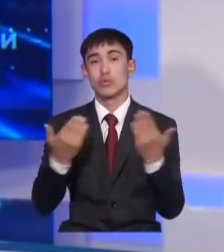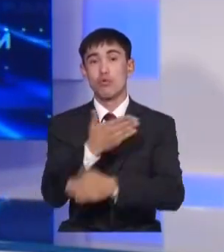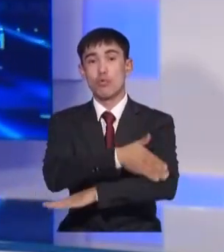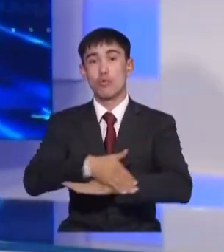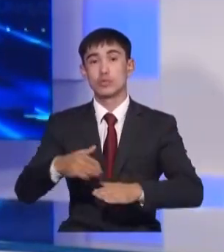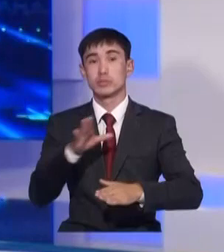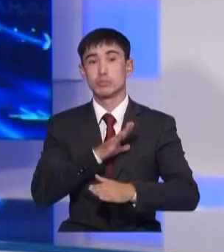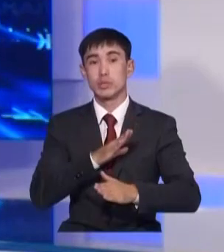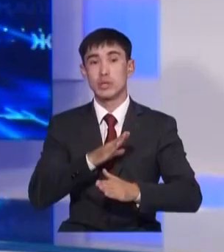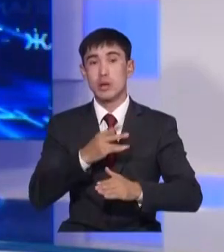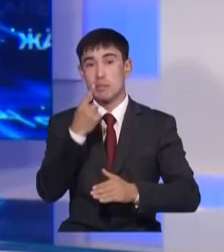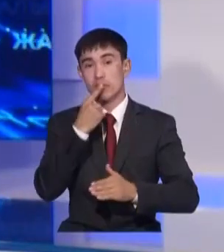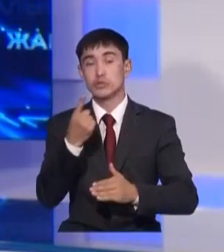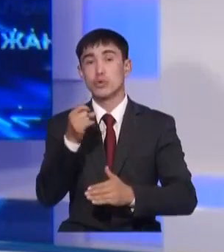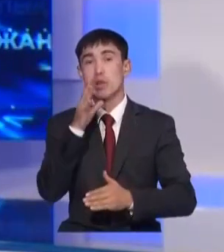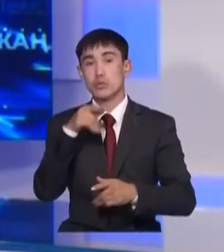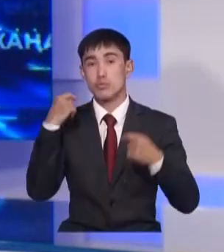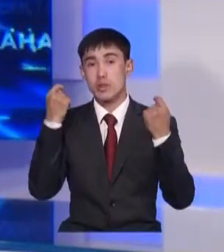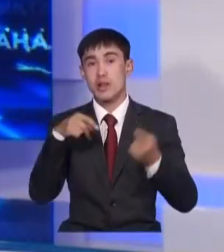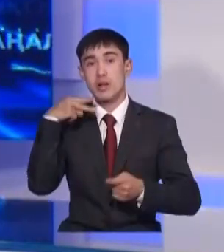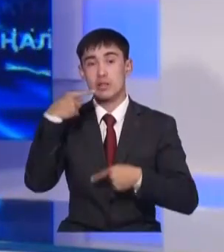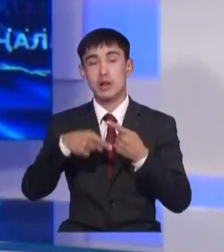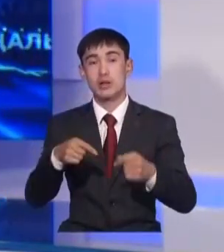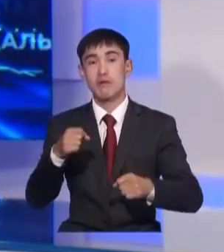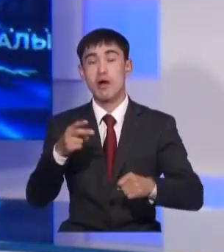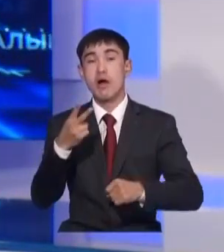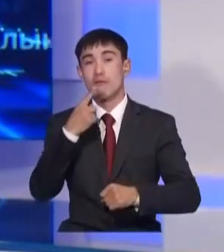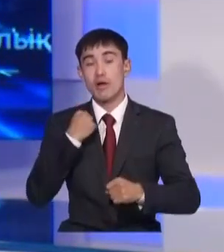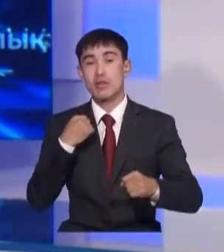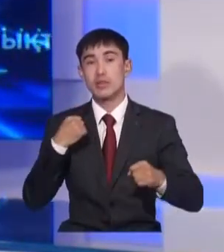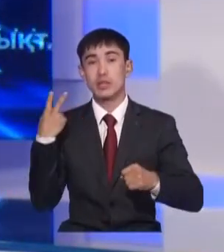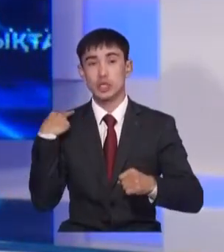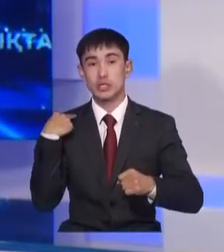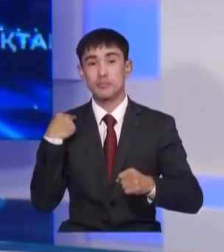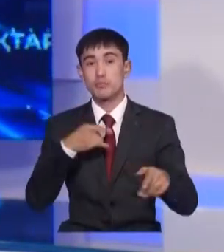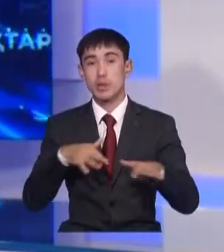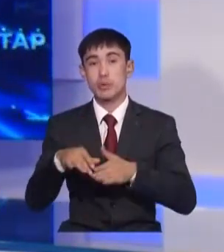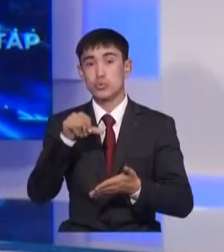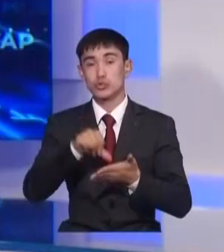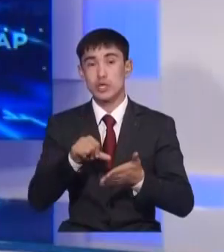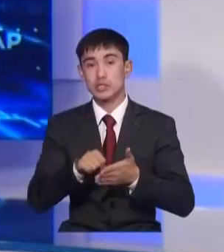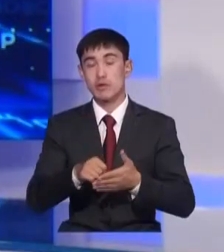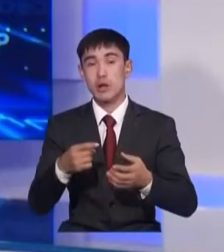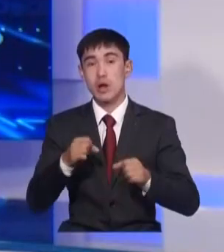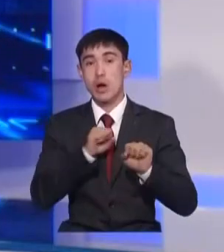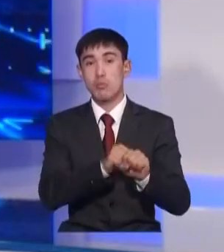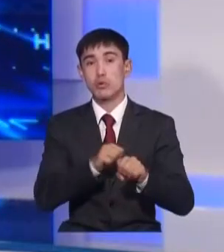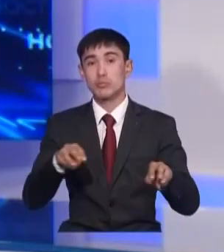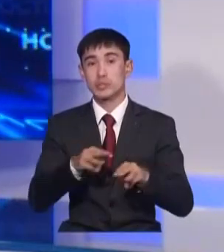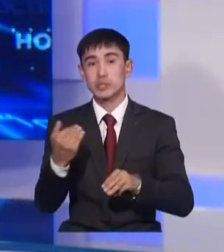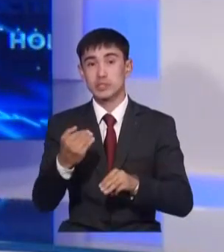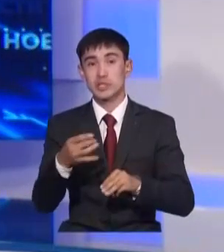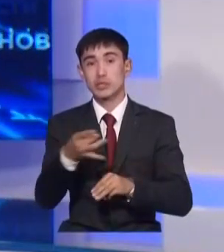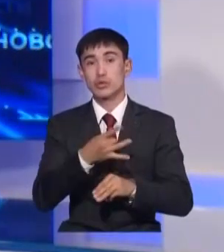новой улицы состоялось в преддверии столетнего юбилея легендарного военачальника. В мероприятии приняли участие представители оборонного ведомства